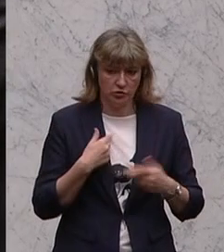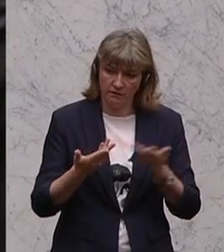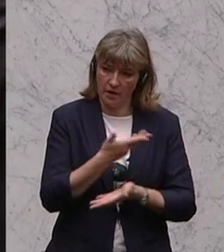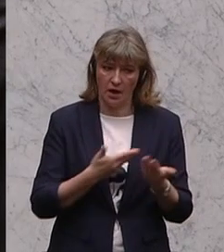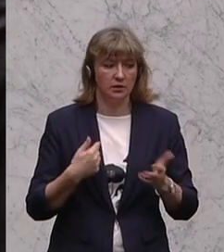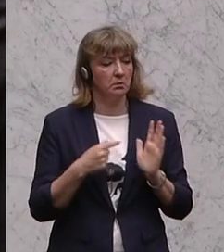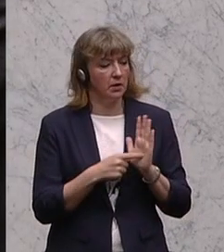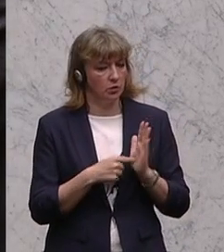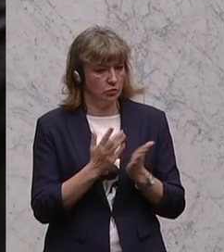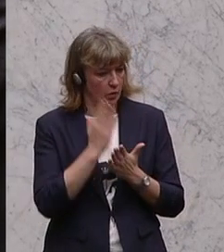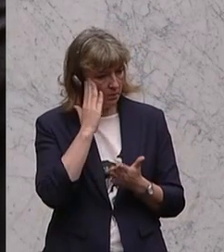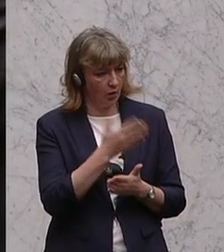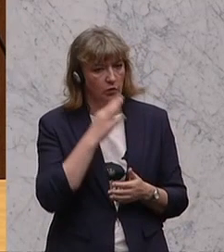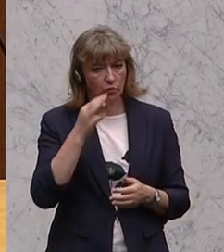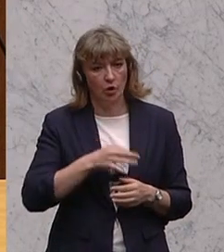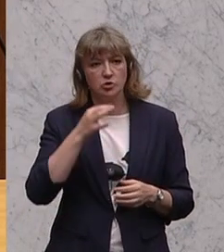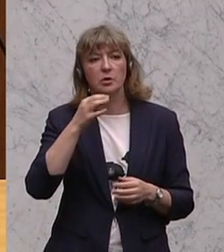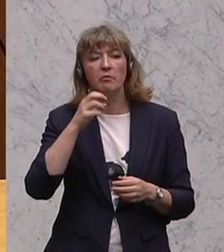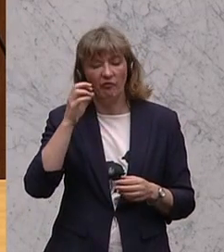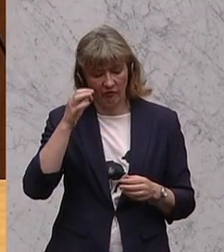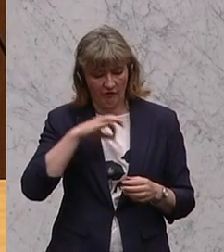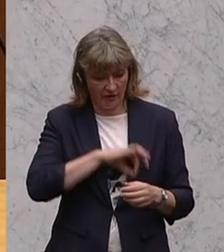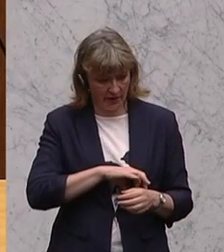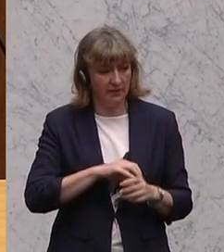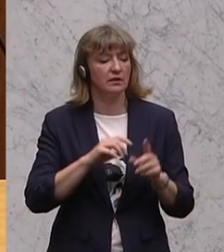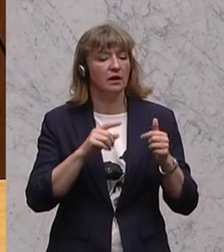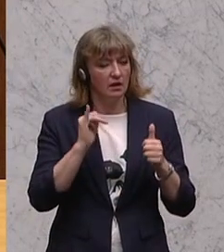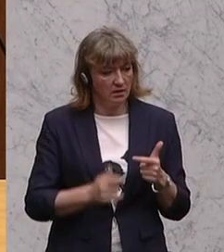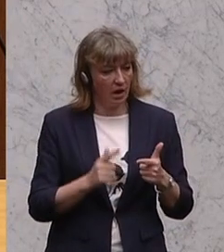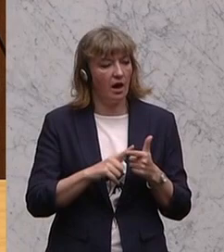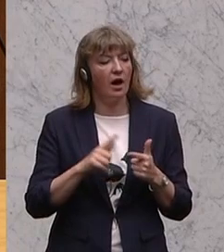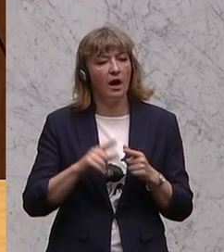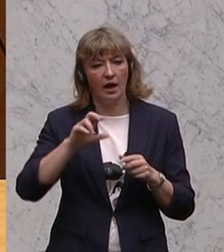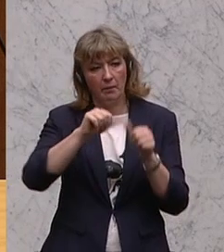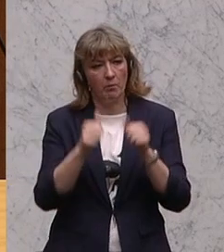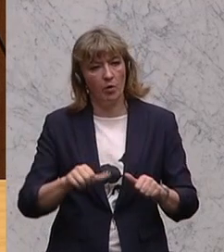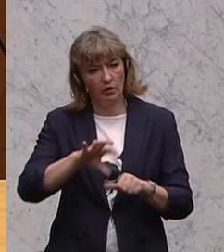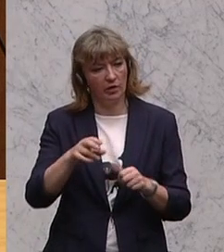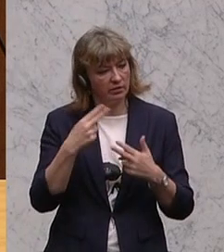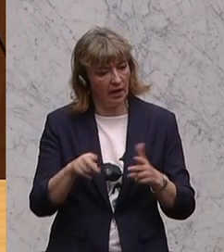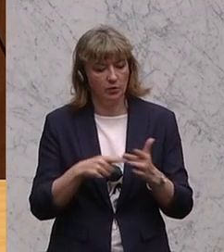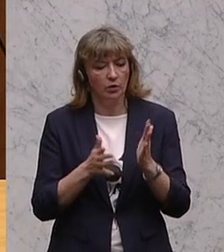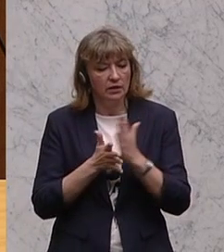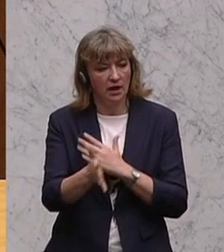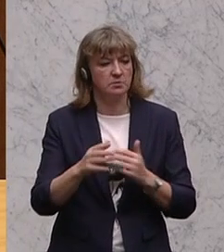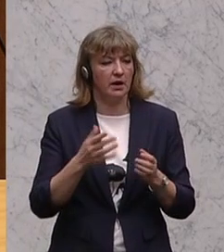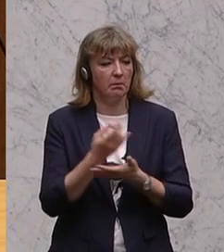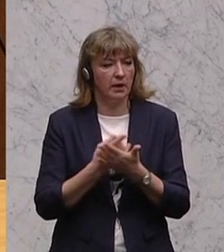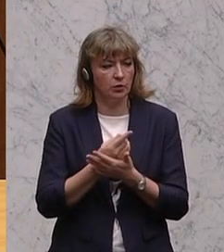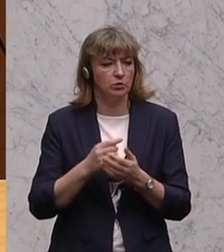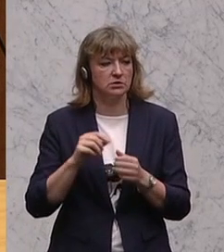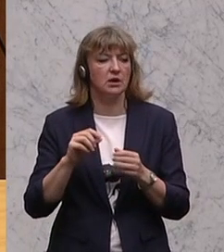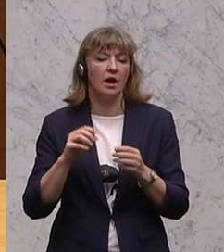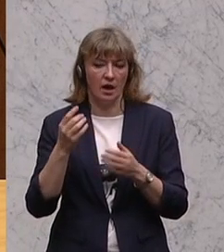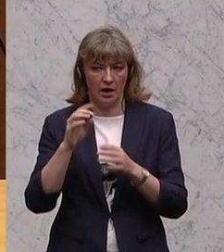Verfügung. Unsere Bedingungen sind bekannt. Deutschpflicht, Nein zur Gesamtschulmodellregion, Transparenz, volle Transparenz in den Bildungsdirektionen und vielleicht noch